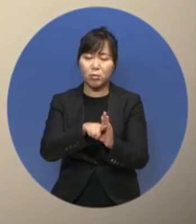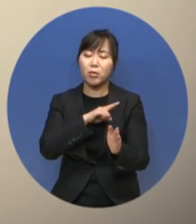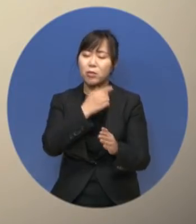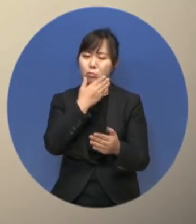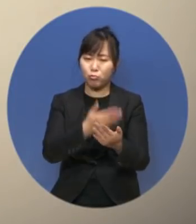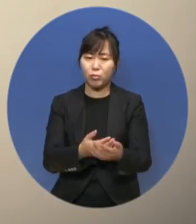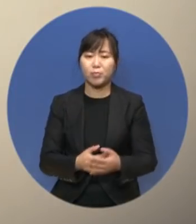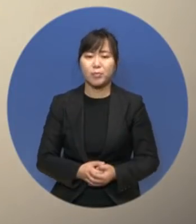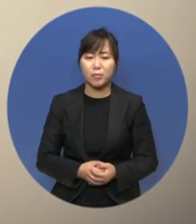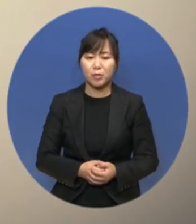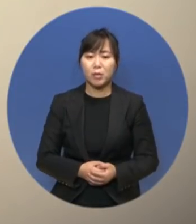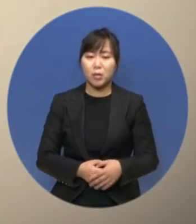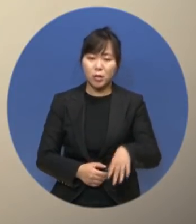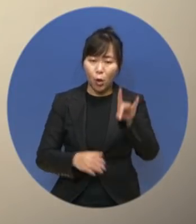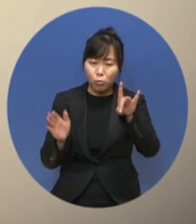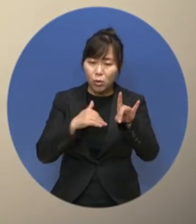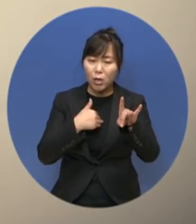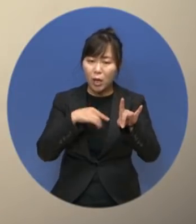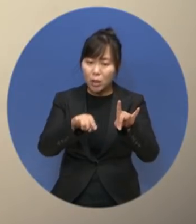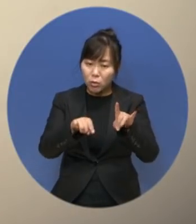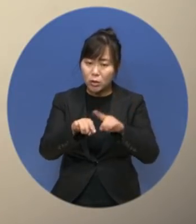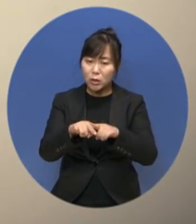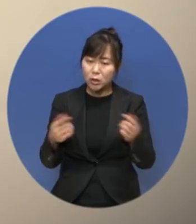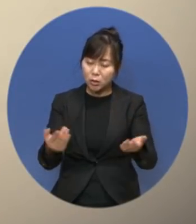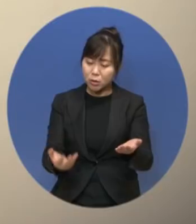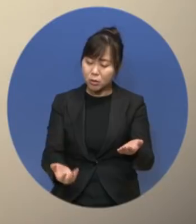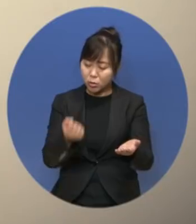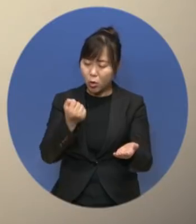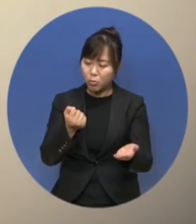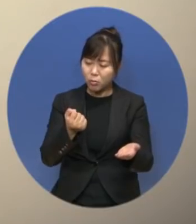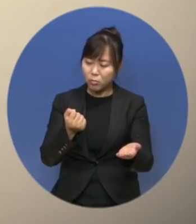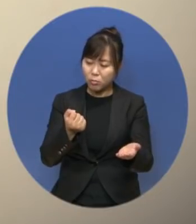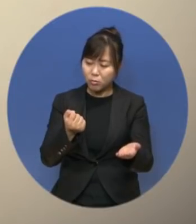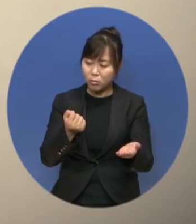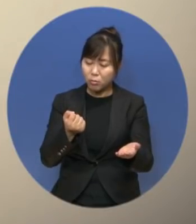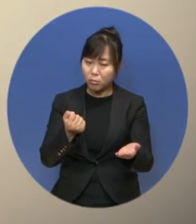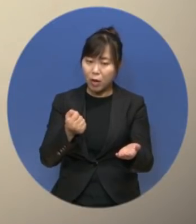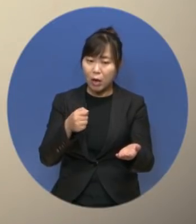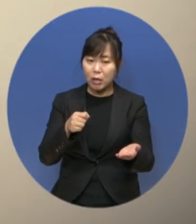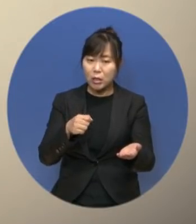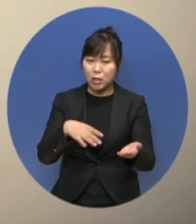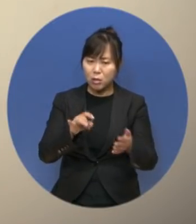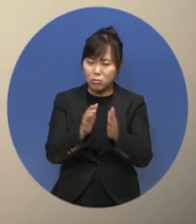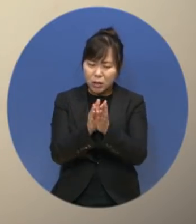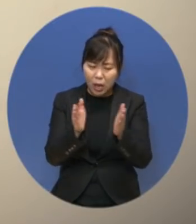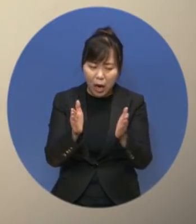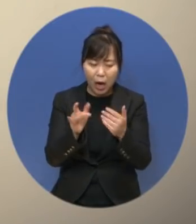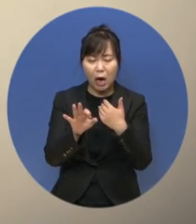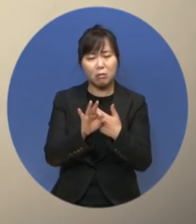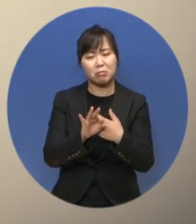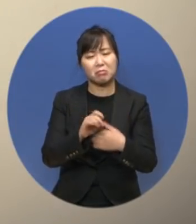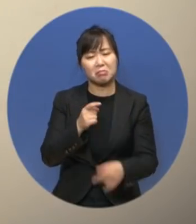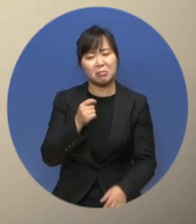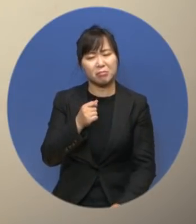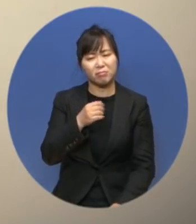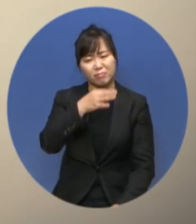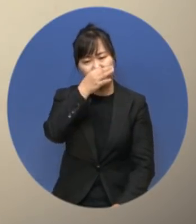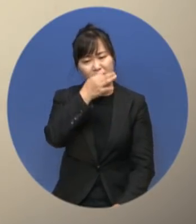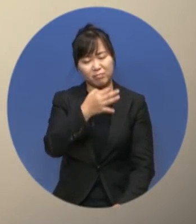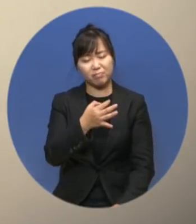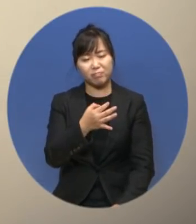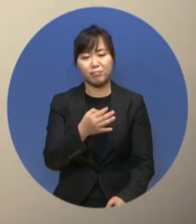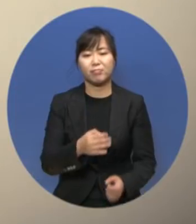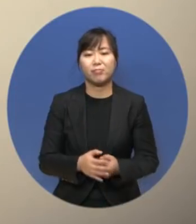것 같고 처음부터 내가 이거를 직업으로 해야지 라고 시작하면 조금 힘든